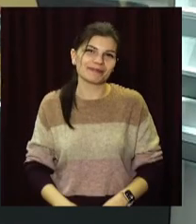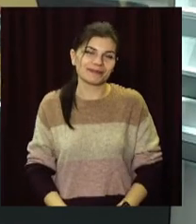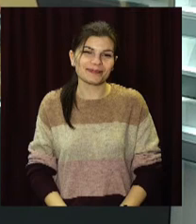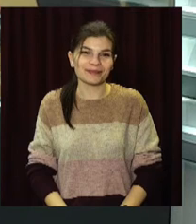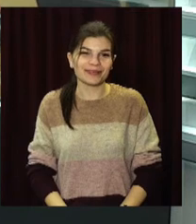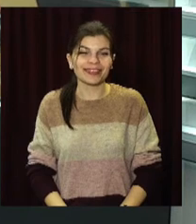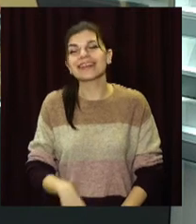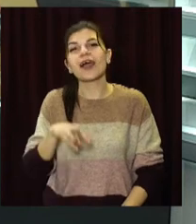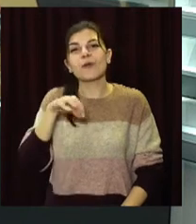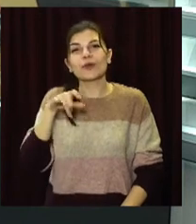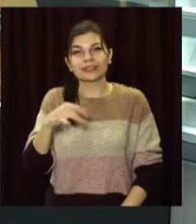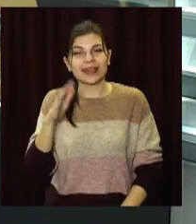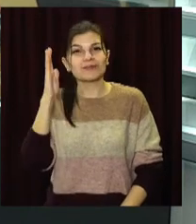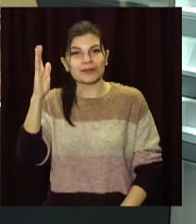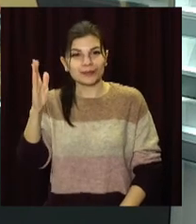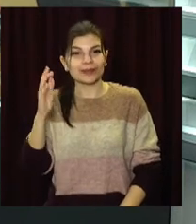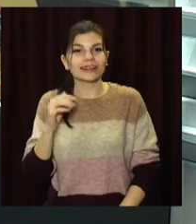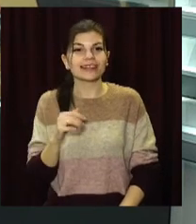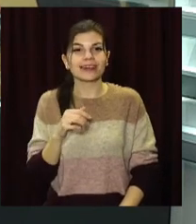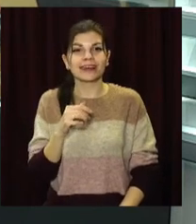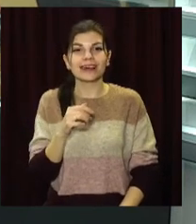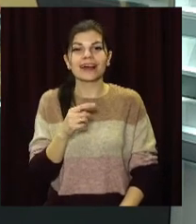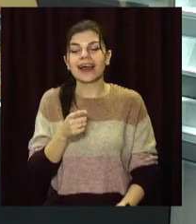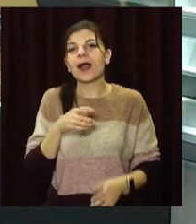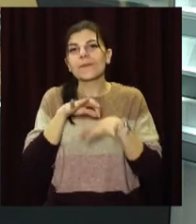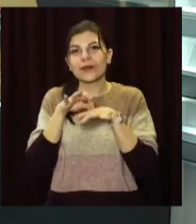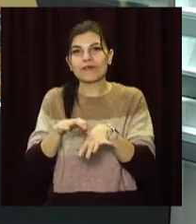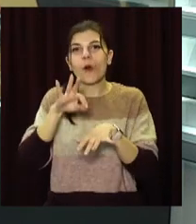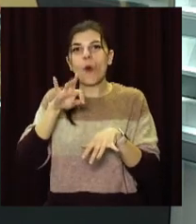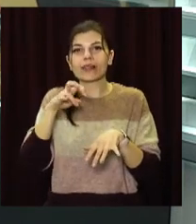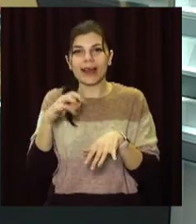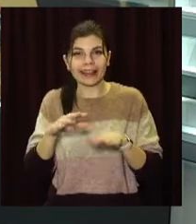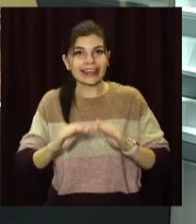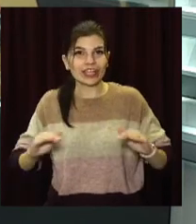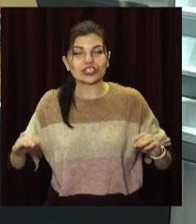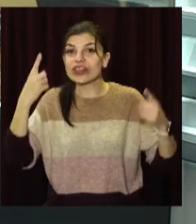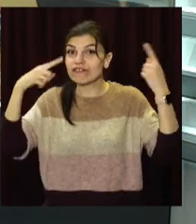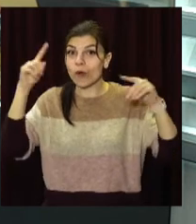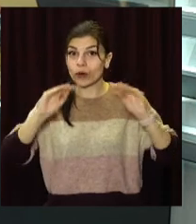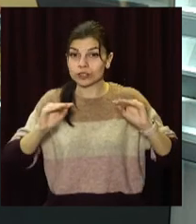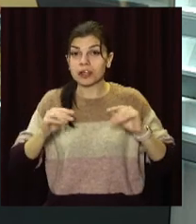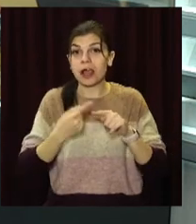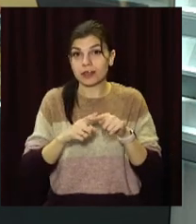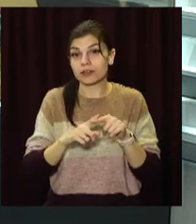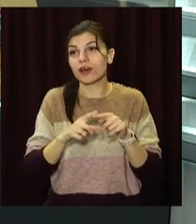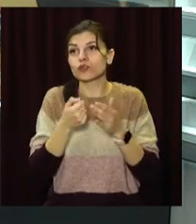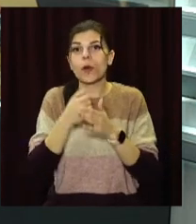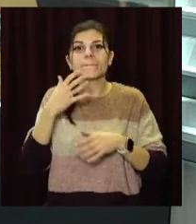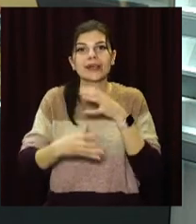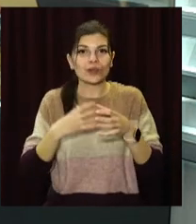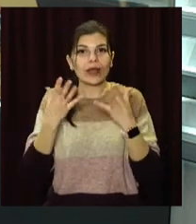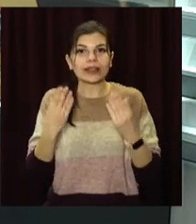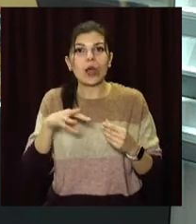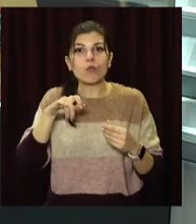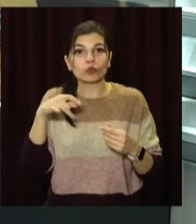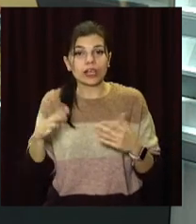Музей майбутнього у Дніпрі, музей спротиву Голодомору, проводить онлайн-конкурс дитячої творчості. Це до Міжнародного дня